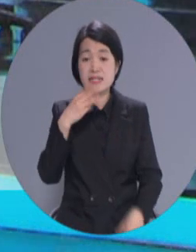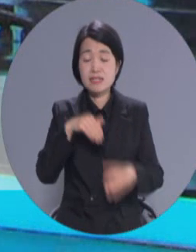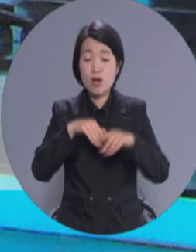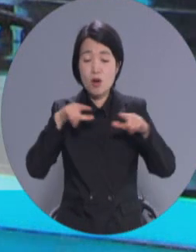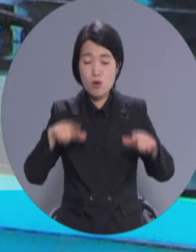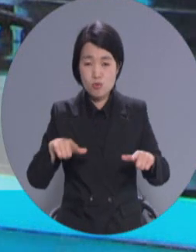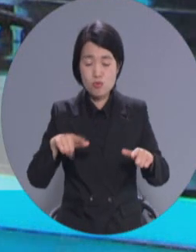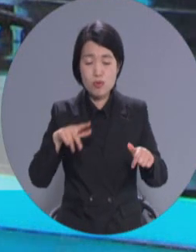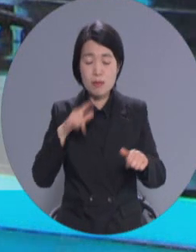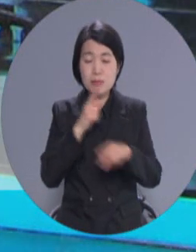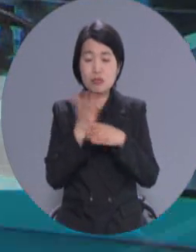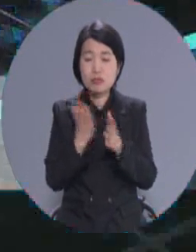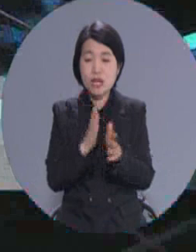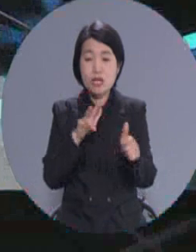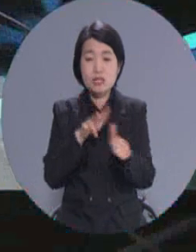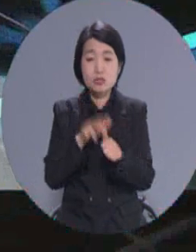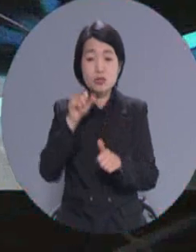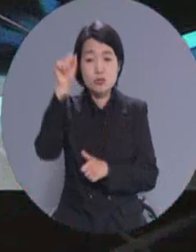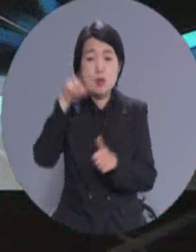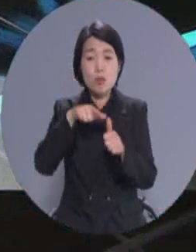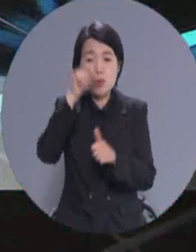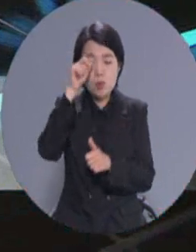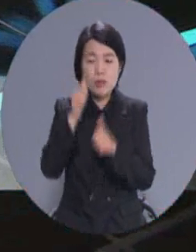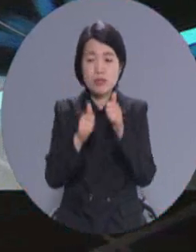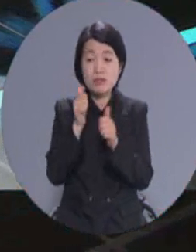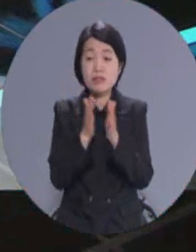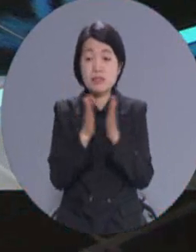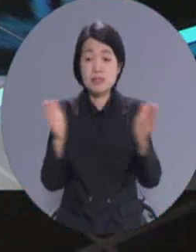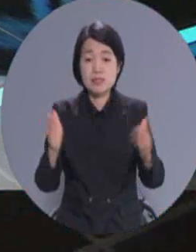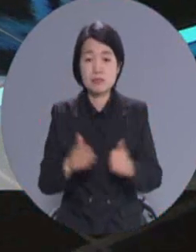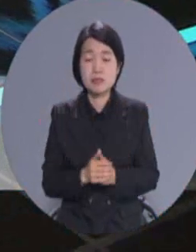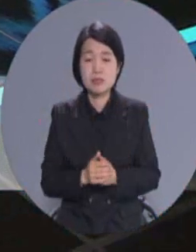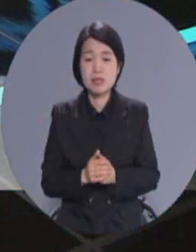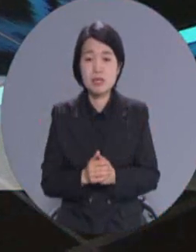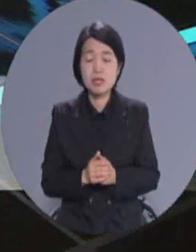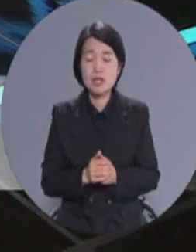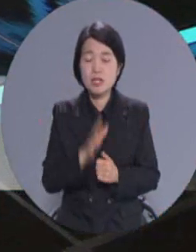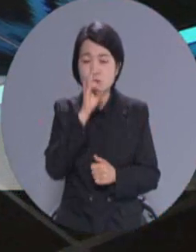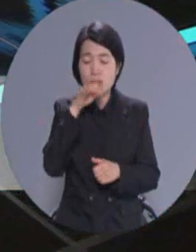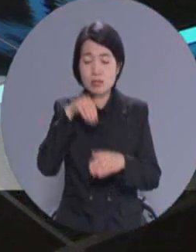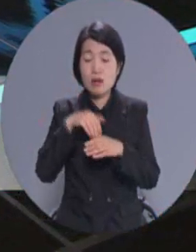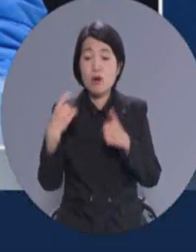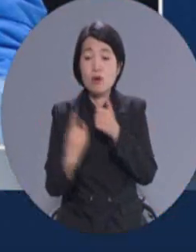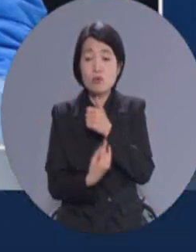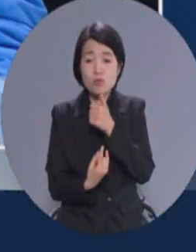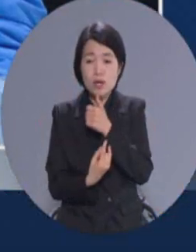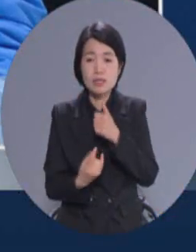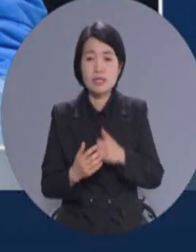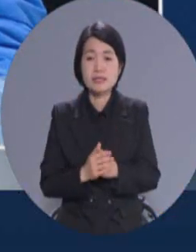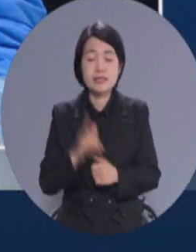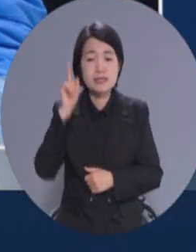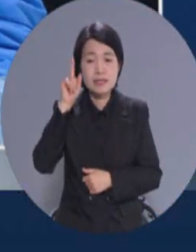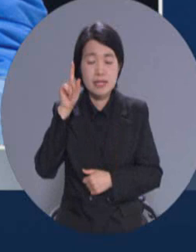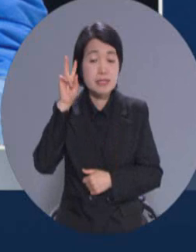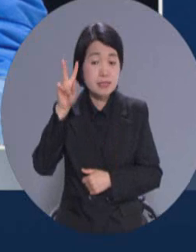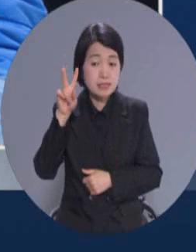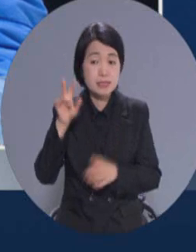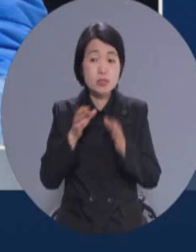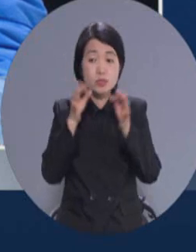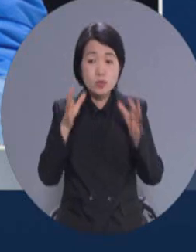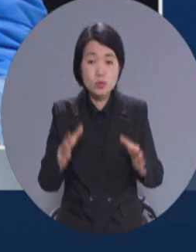후보를 결정하기 위한 경선이 시작됐습니다. 민주당 중앙당 선거관리위원회는 내일까지 이틀